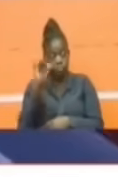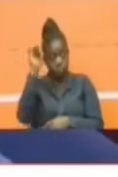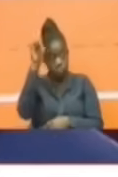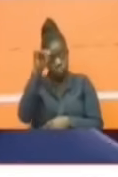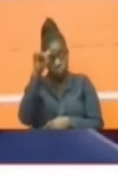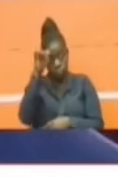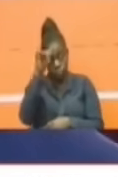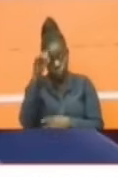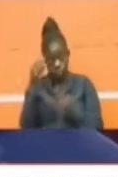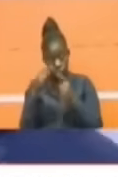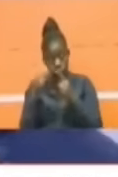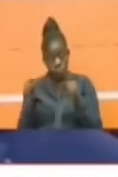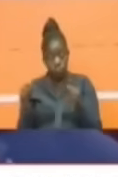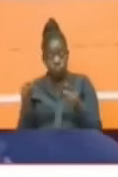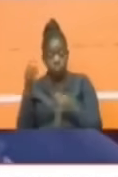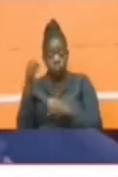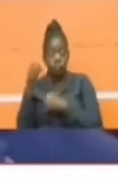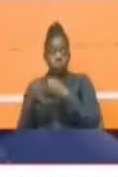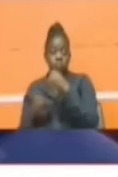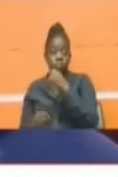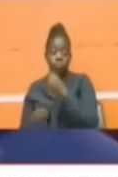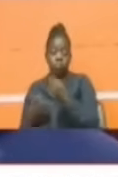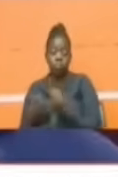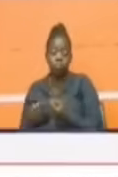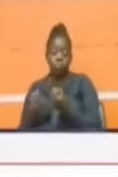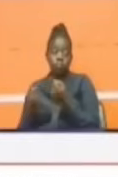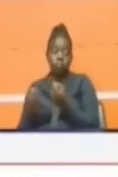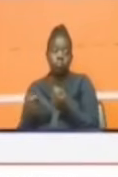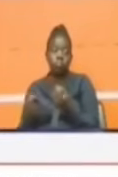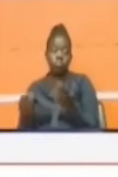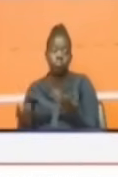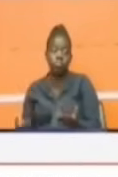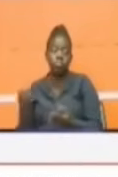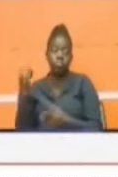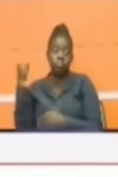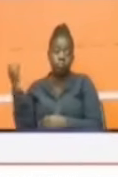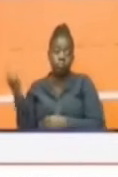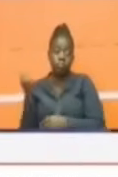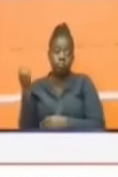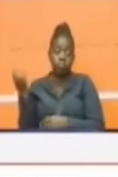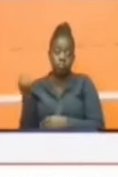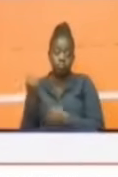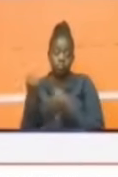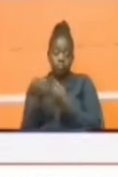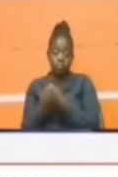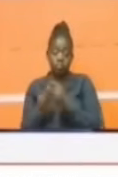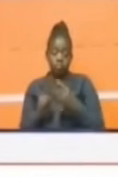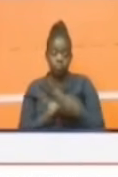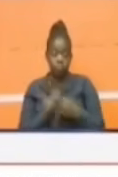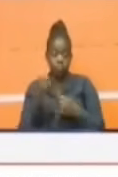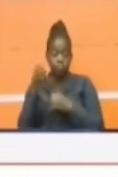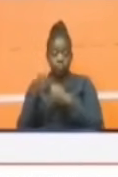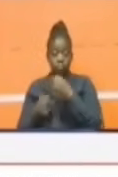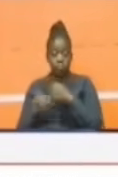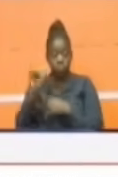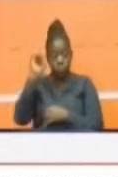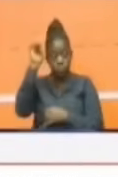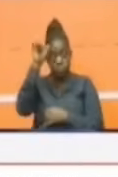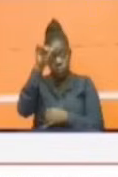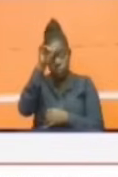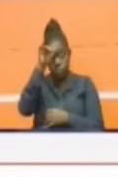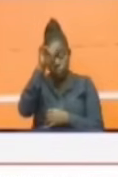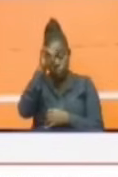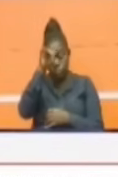wansi naye ate bwe yali amaliriza olugere lwe olw'okugusa enjiri eno ey'ekisalo obulokozi yamalira mu Yerusaalemi. kumi kiva tukugamba